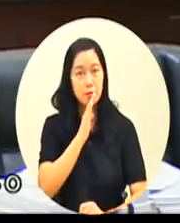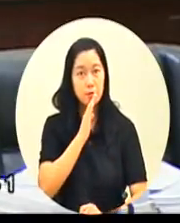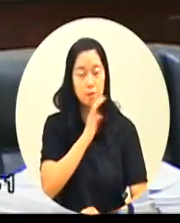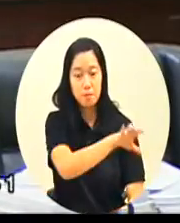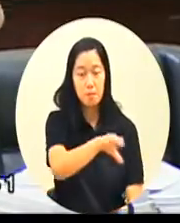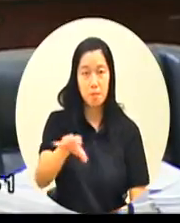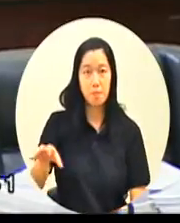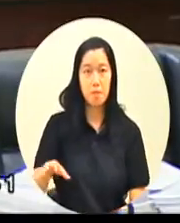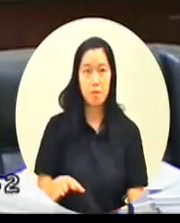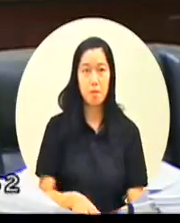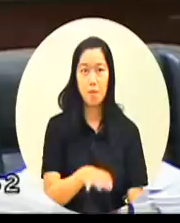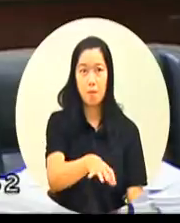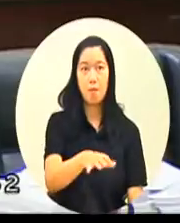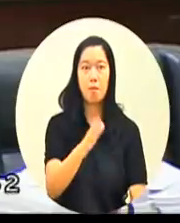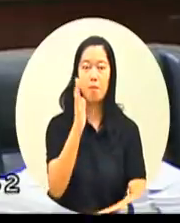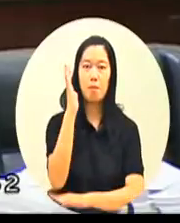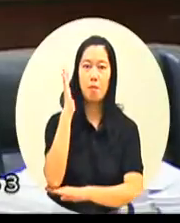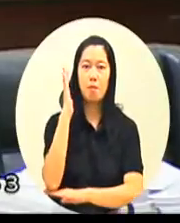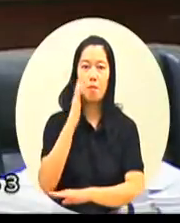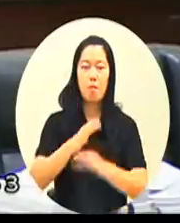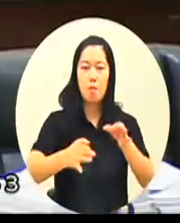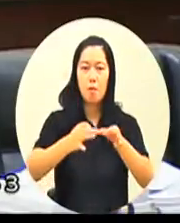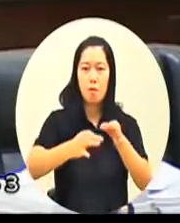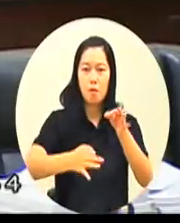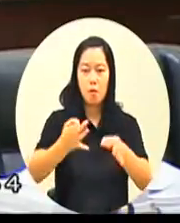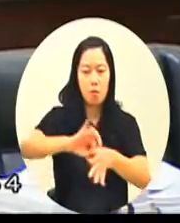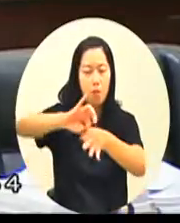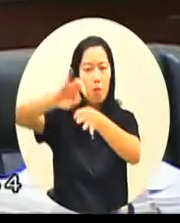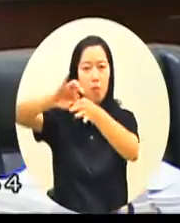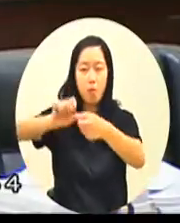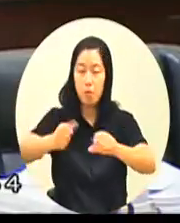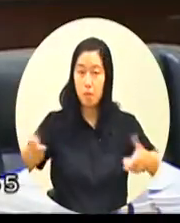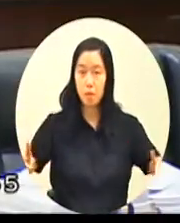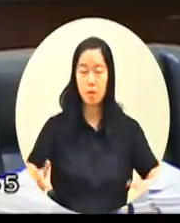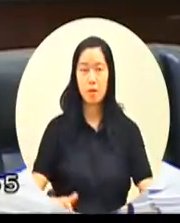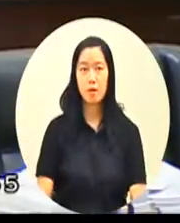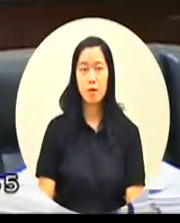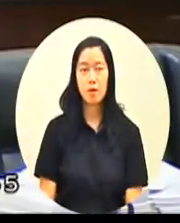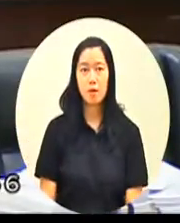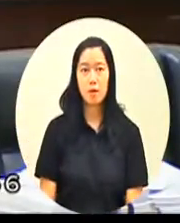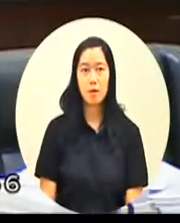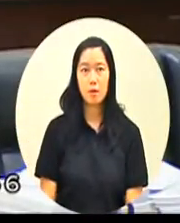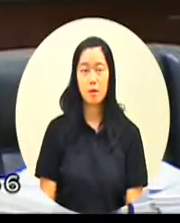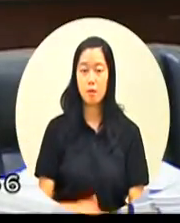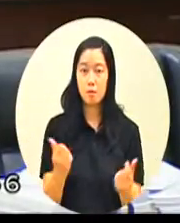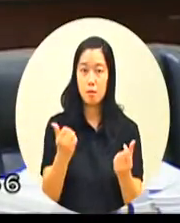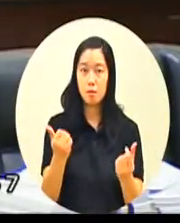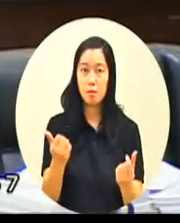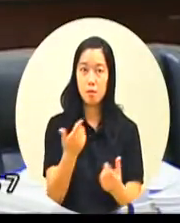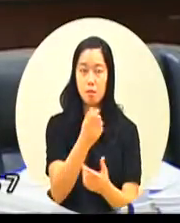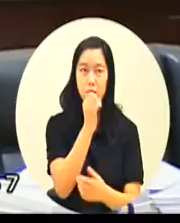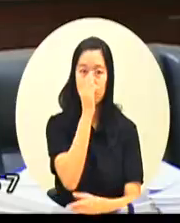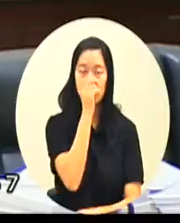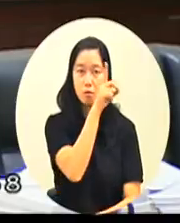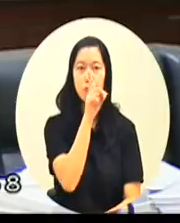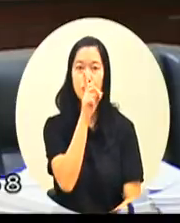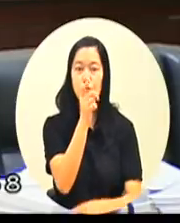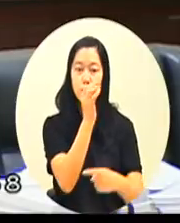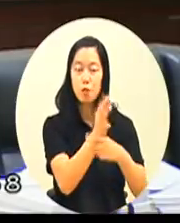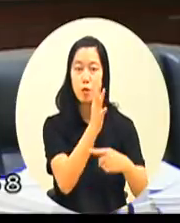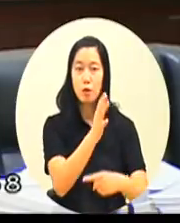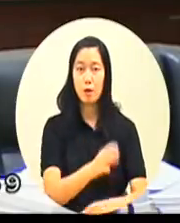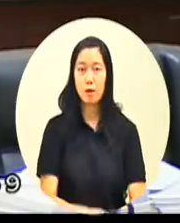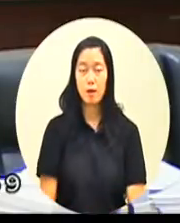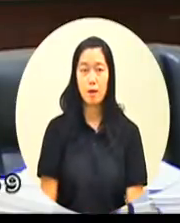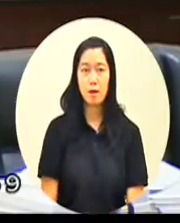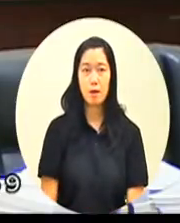的涨不太一样。局长这个有没有可能，因为很多的好像是宜兰他要打折，那有些